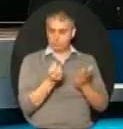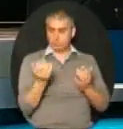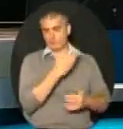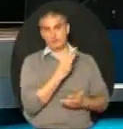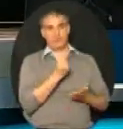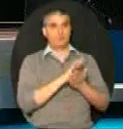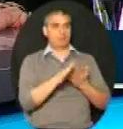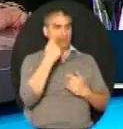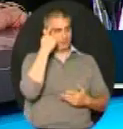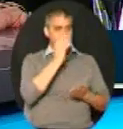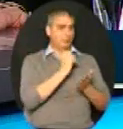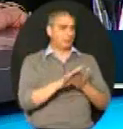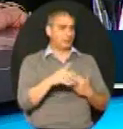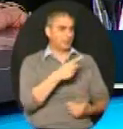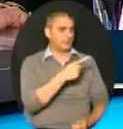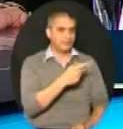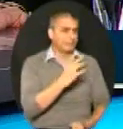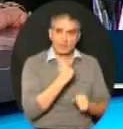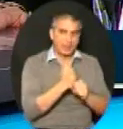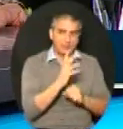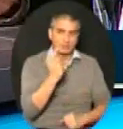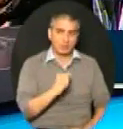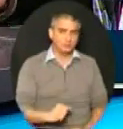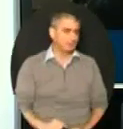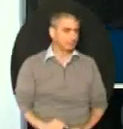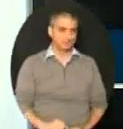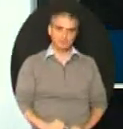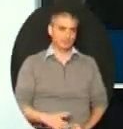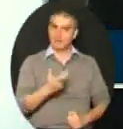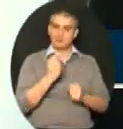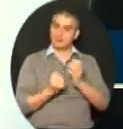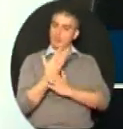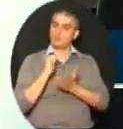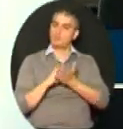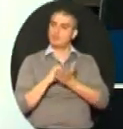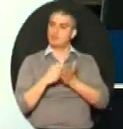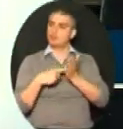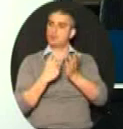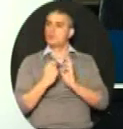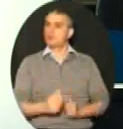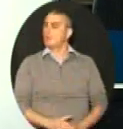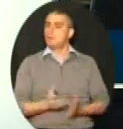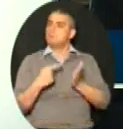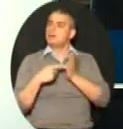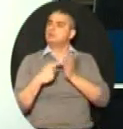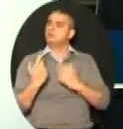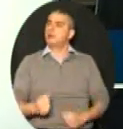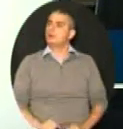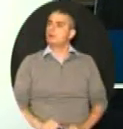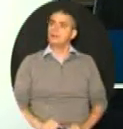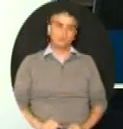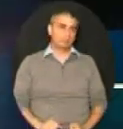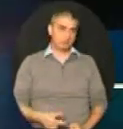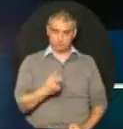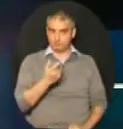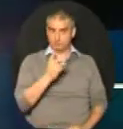תקימו אתה יכול להפגיד כלפי הצופים שלך. למה אתם לא עושים את זה? למה אתם לא מקימים עיתון למשל? רגע. מה הסיבה? מה הסיבה? קודם כל,